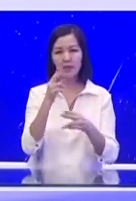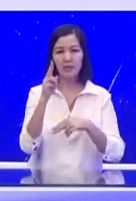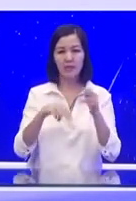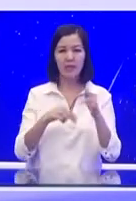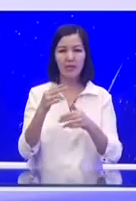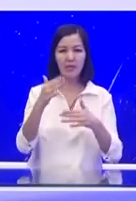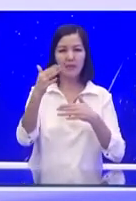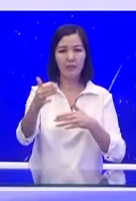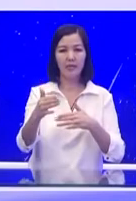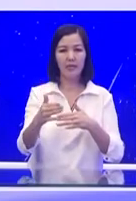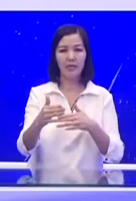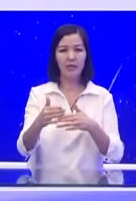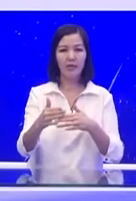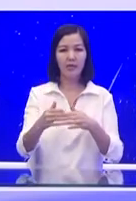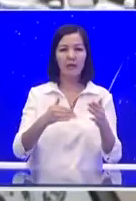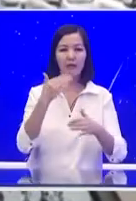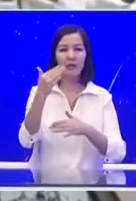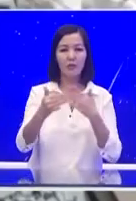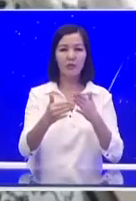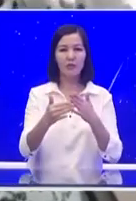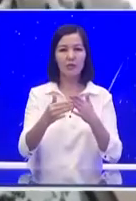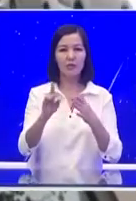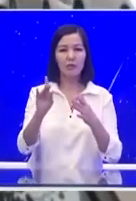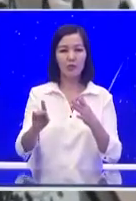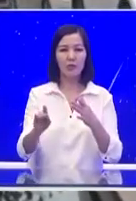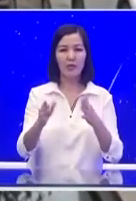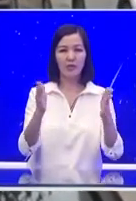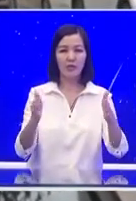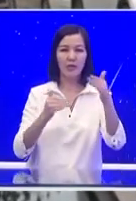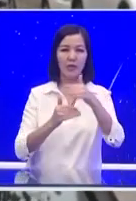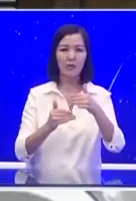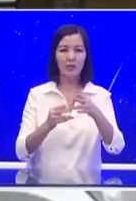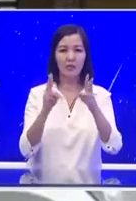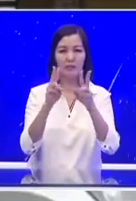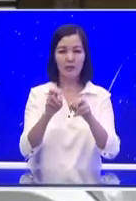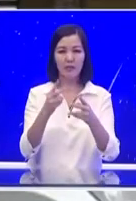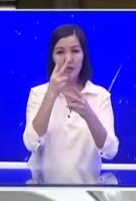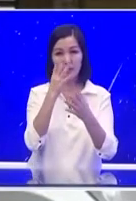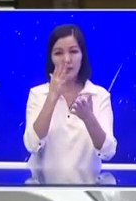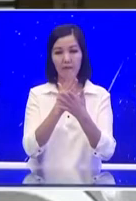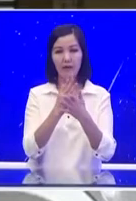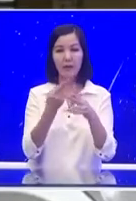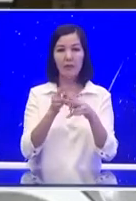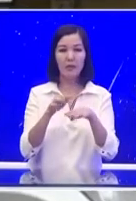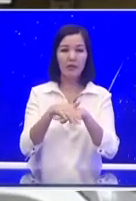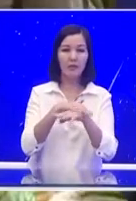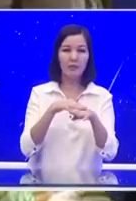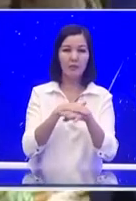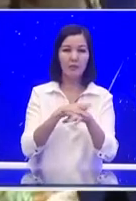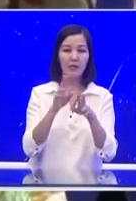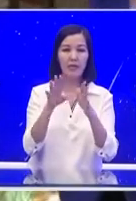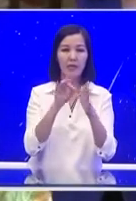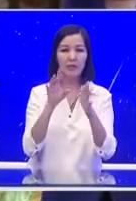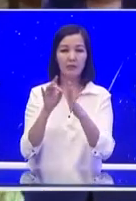строительный барьер. Для клиентов на той стороне поставлены стулья и ящики, чтобы они смогли рассмотреть товар. При этом на базар ходят лишь избранные